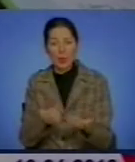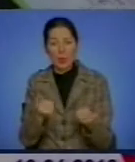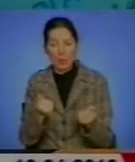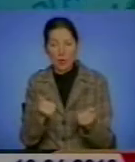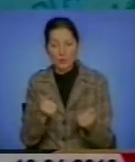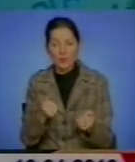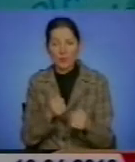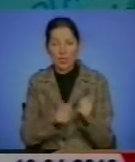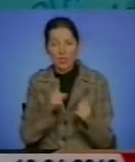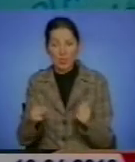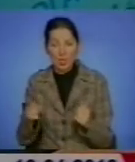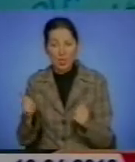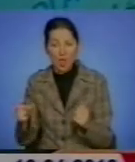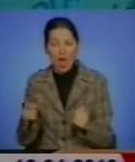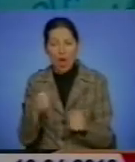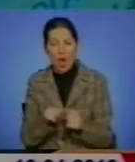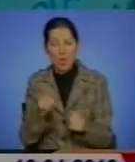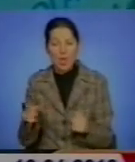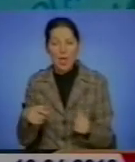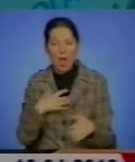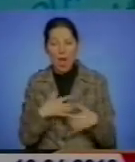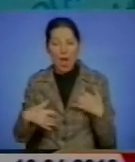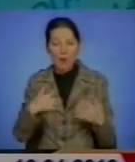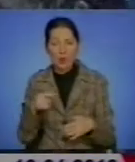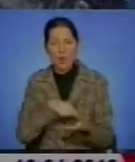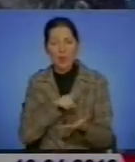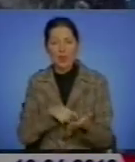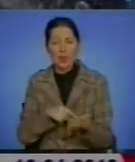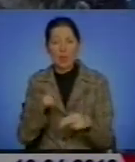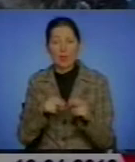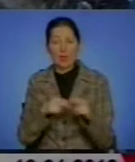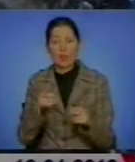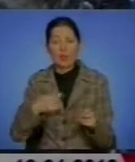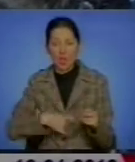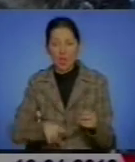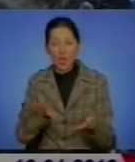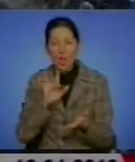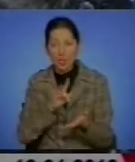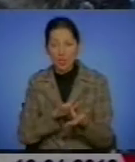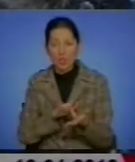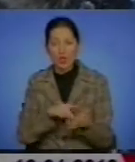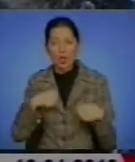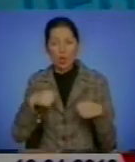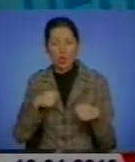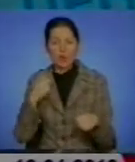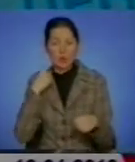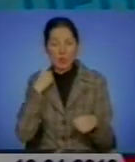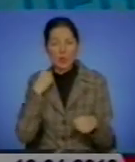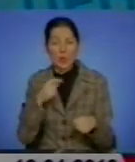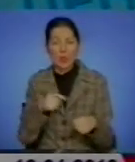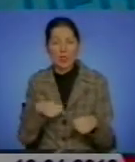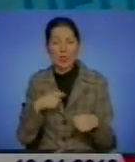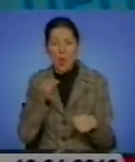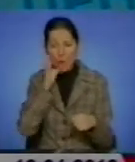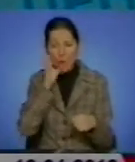громадян хвилюють питання будівництва перинатального центру, порушення торгівлі спиртними напоями і робота підпільних казино в Тернополі.